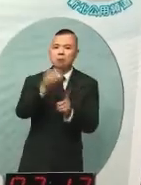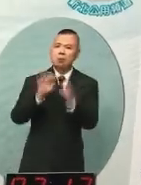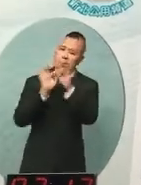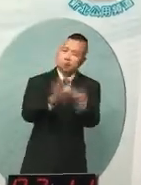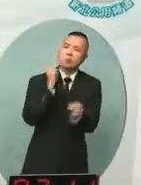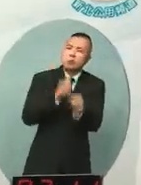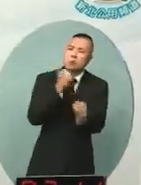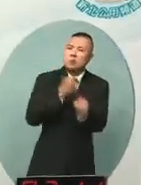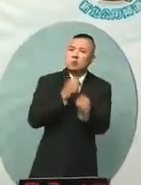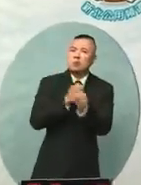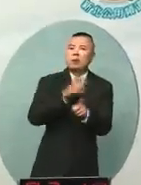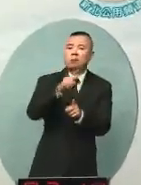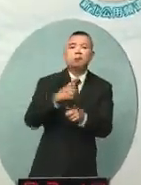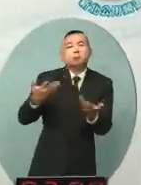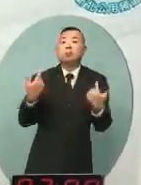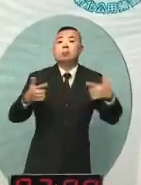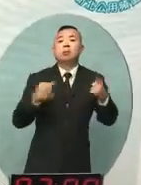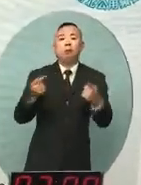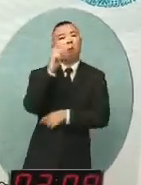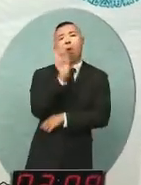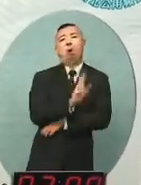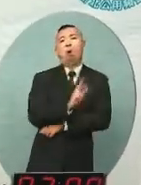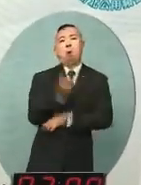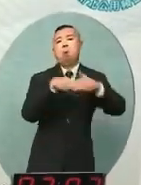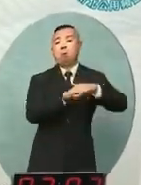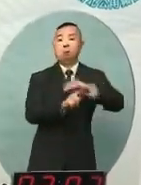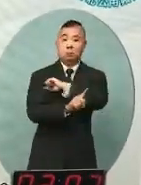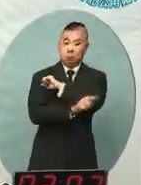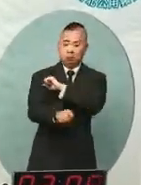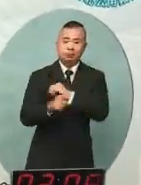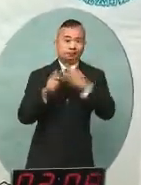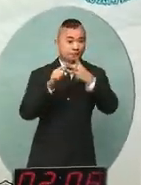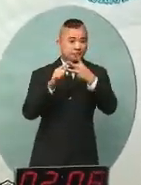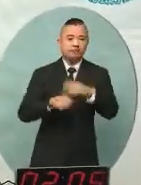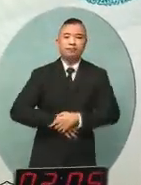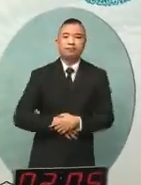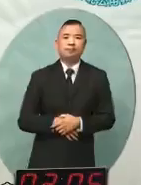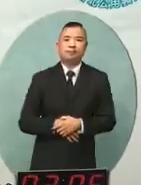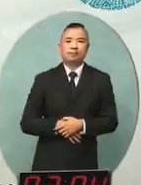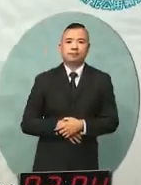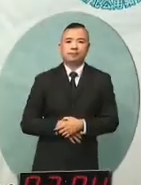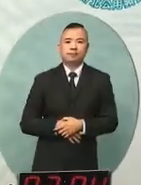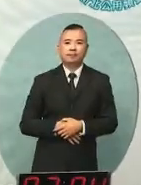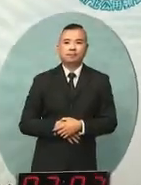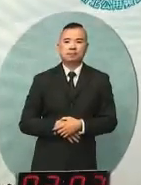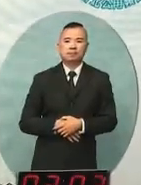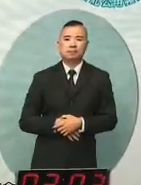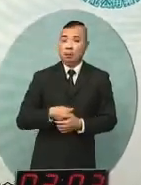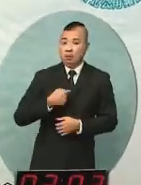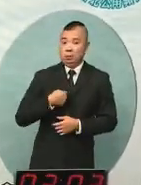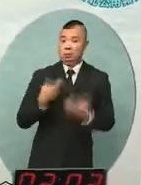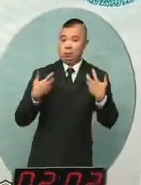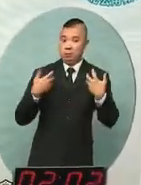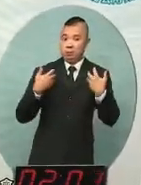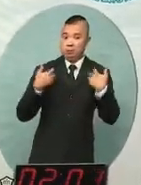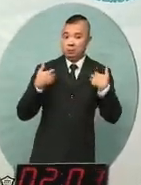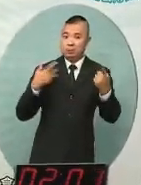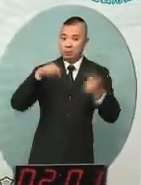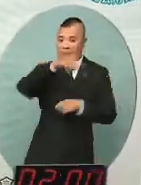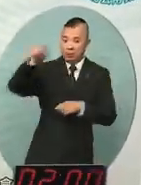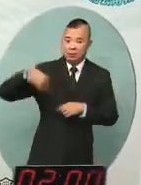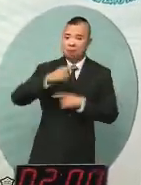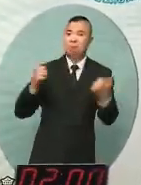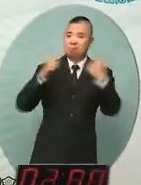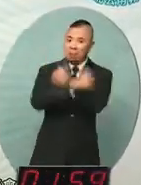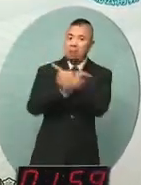我们对这件事的一个重视的程度哦。那最后一个呢，我想跟大家分享的是说，其实我们就是大家的一个发这个应该说代议士的一个主要工作，其实